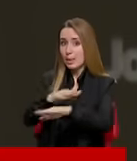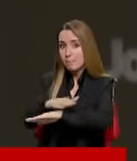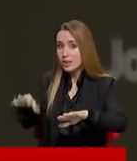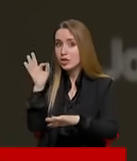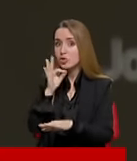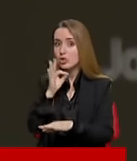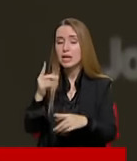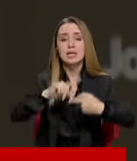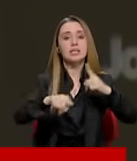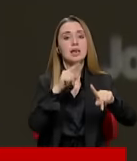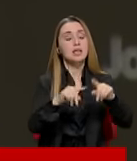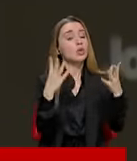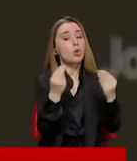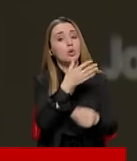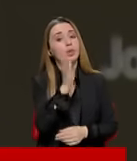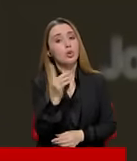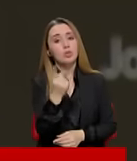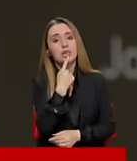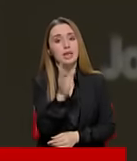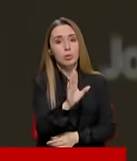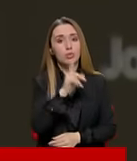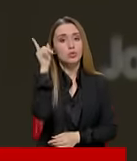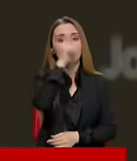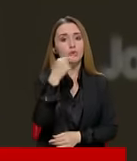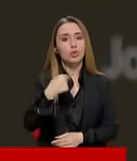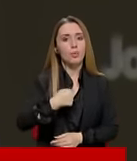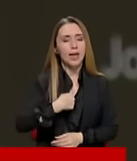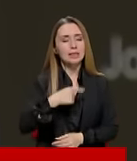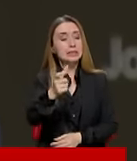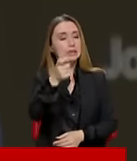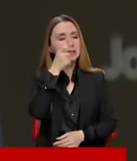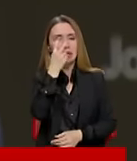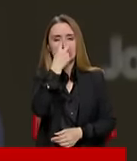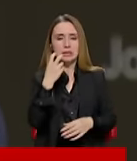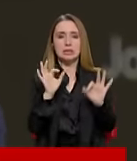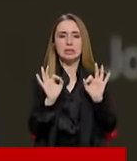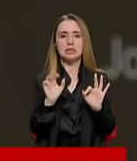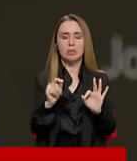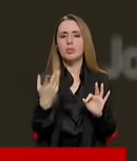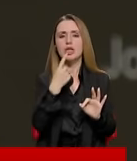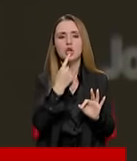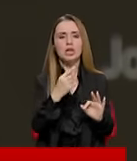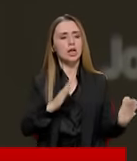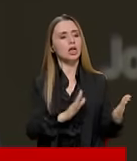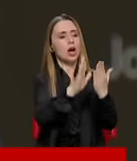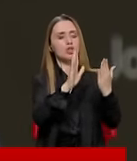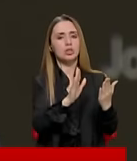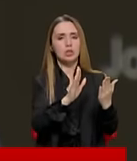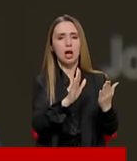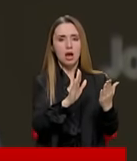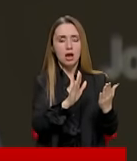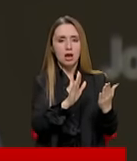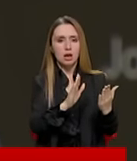siyas Neyi getirir onu ben bir şey diyemiyorum Çünkü sütten ağzım yandı ne söylerseniz karşınızda bir gün